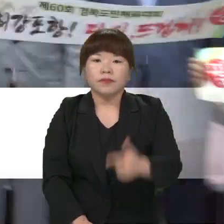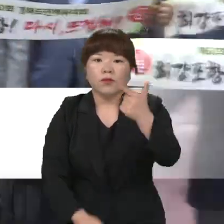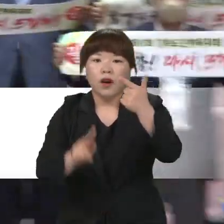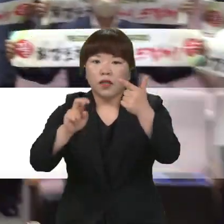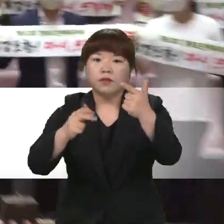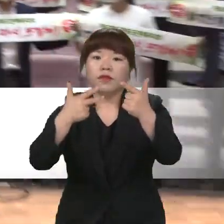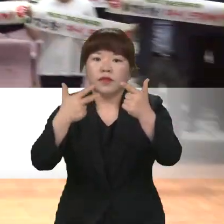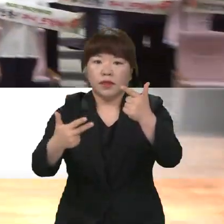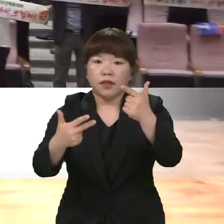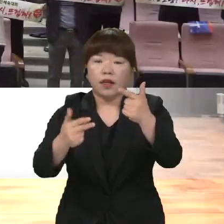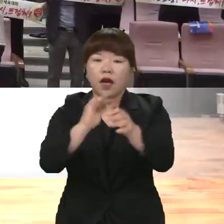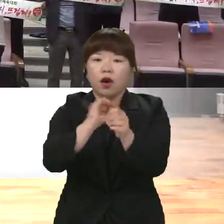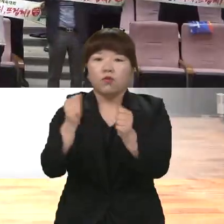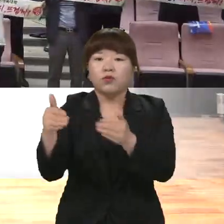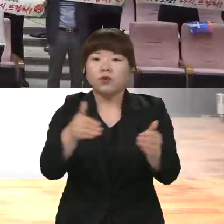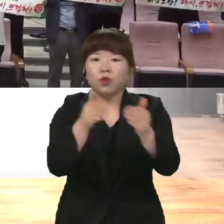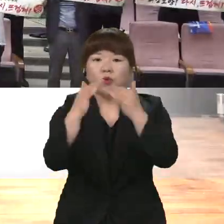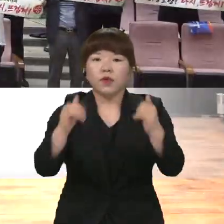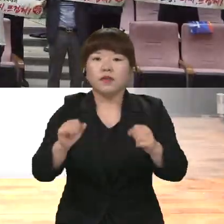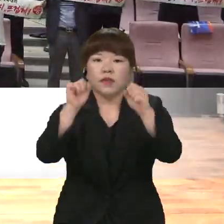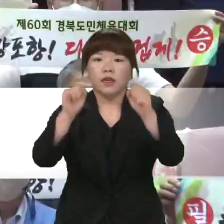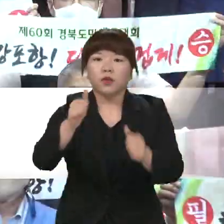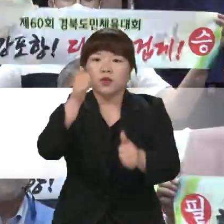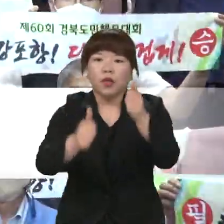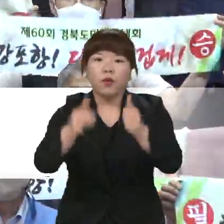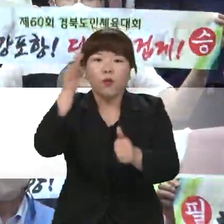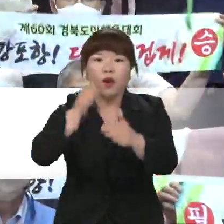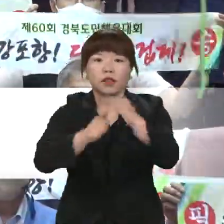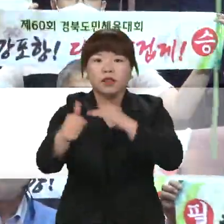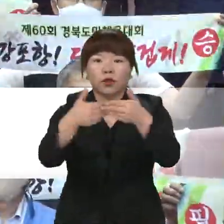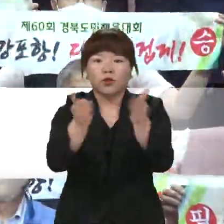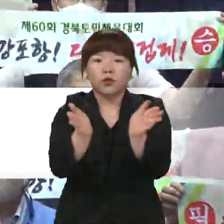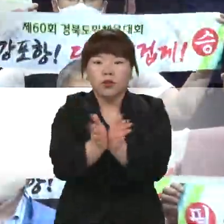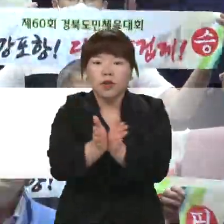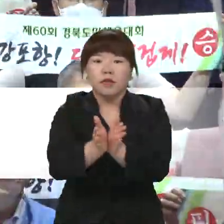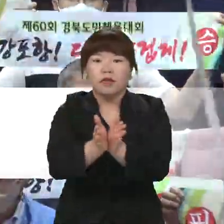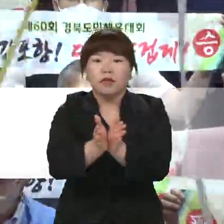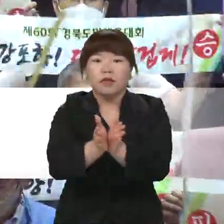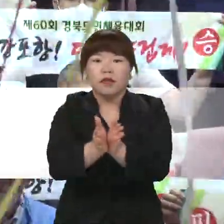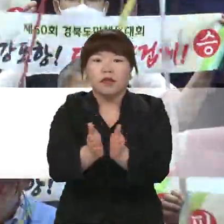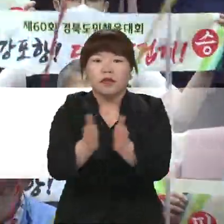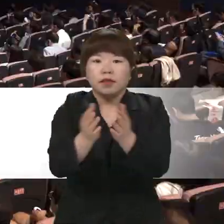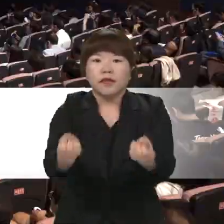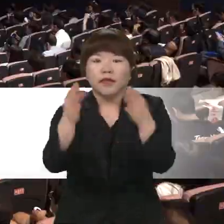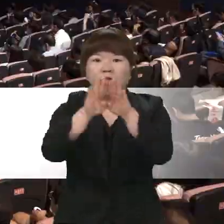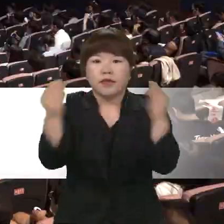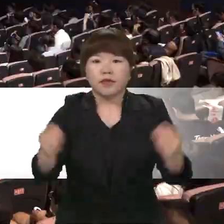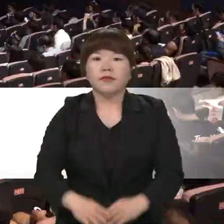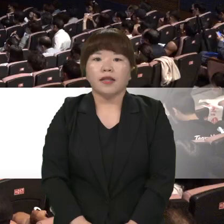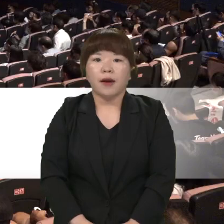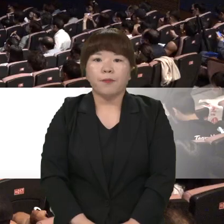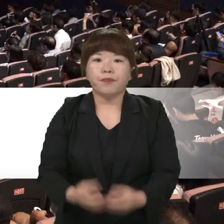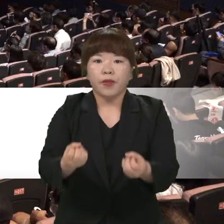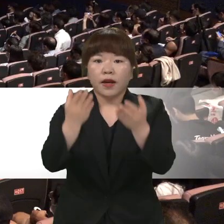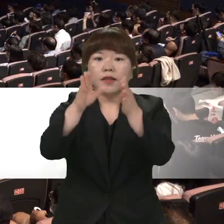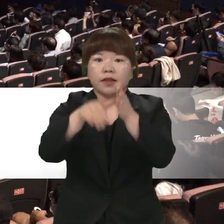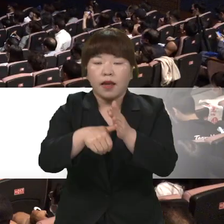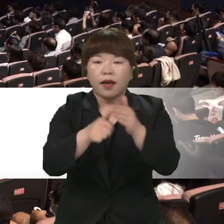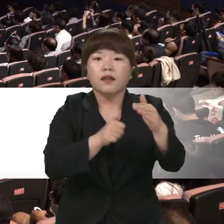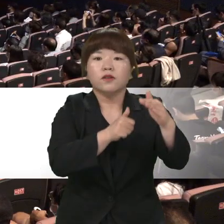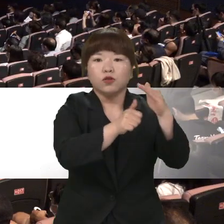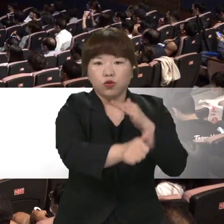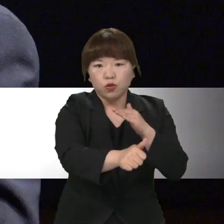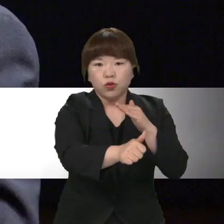27차 60회 경북 도민 체육대회에 포항시 선수단 출정식이 있었습니다 이날 출정식에 는 참가선수